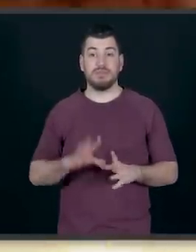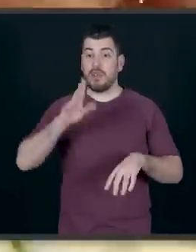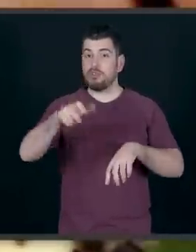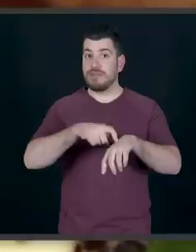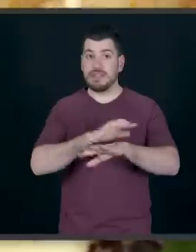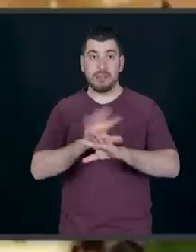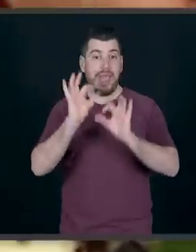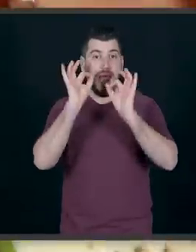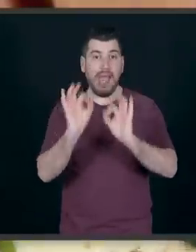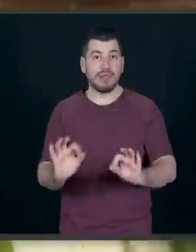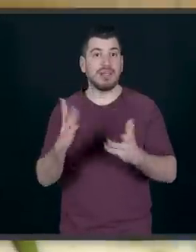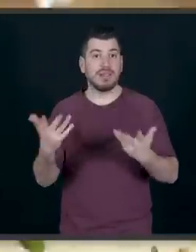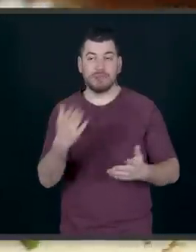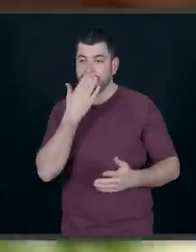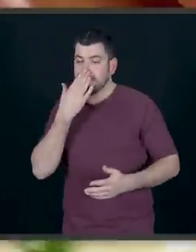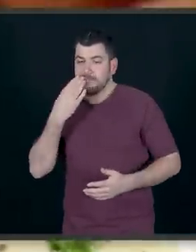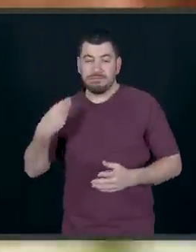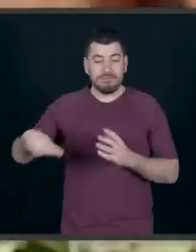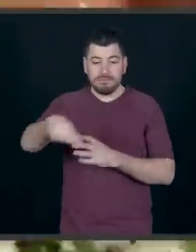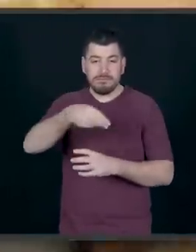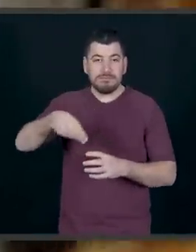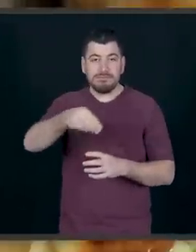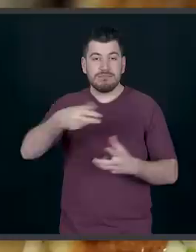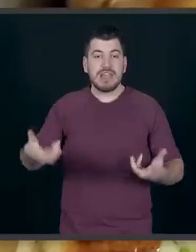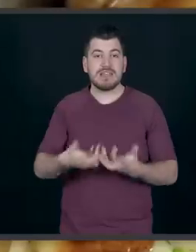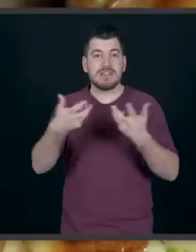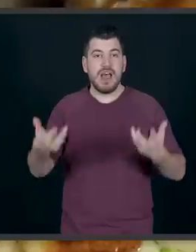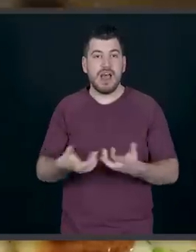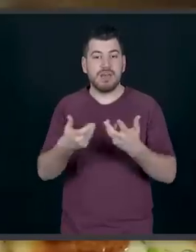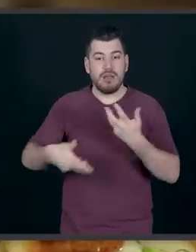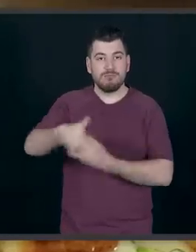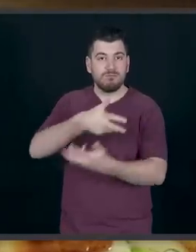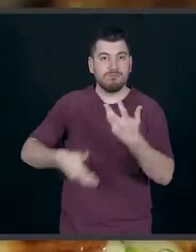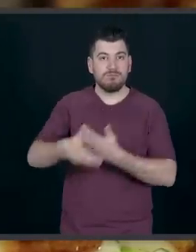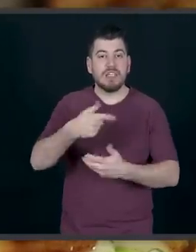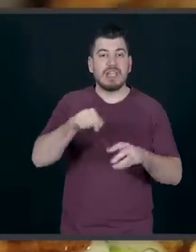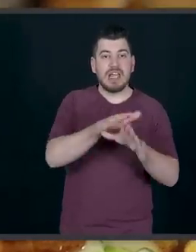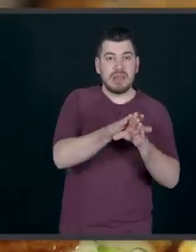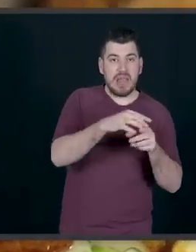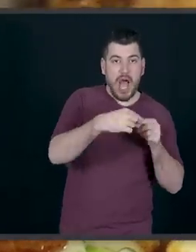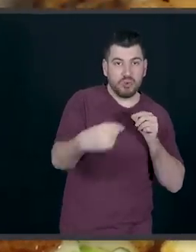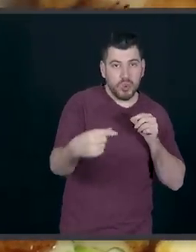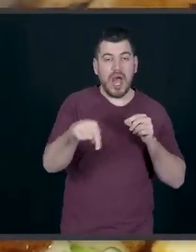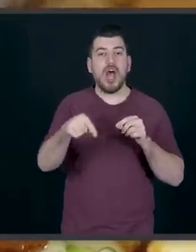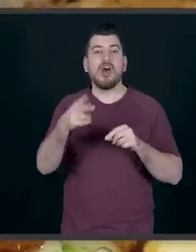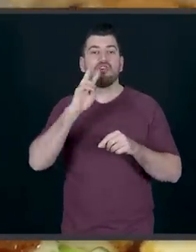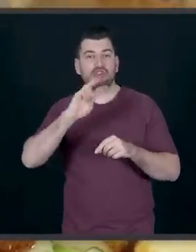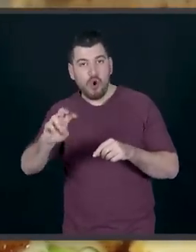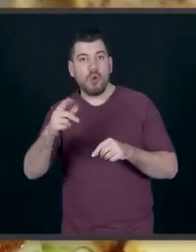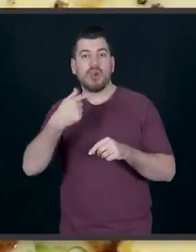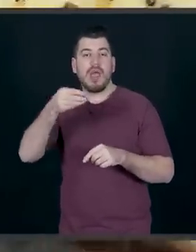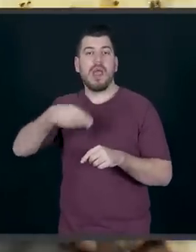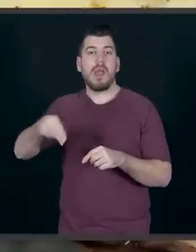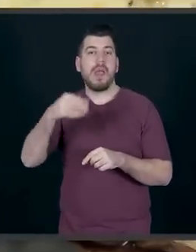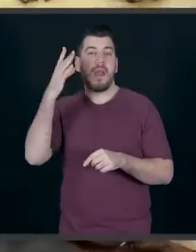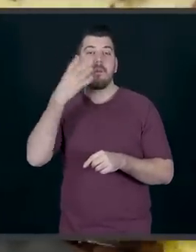Μέχρι στιγμής ετοιμάσαμε το πεντανόστιμο dressing της σαλάτας μας, ανακατεύοντας απλά λίγο αντζούγια, παρμεζάνα, σκόρδο, λεμόνι και